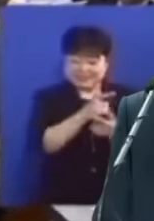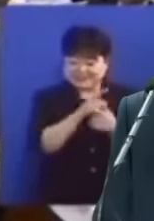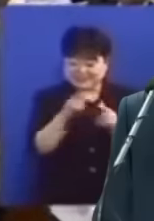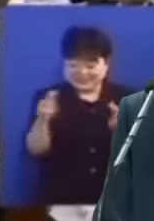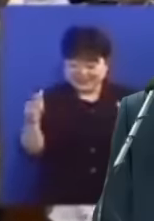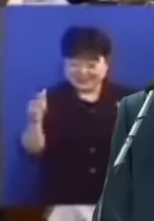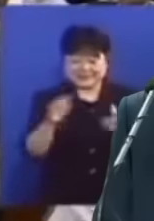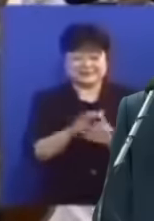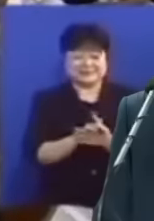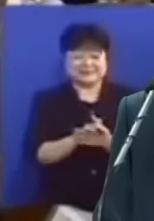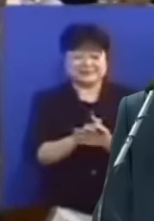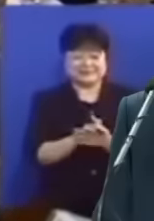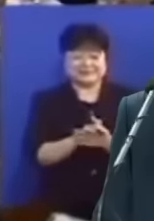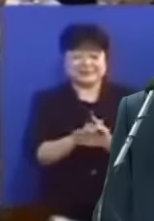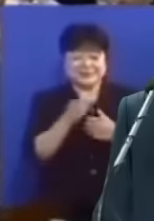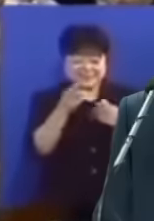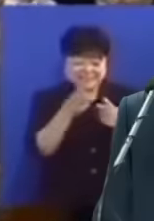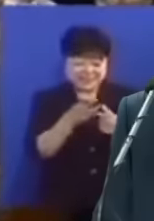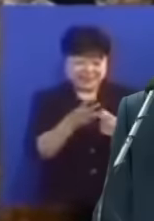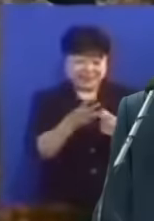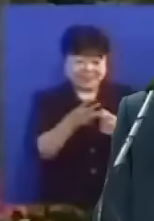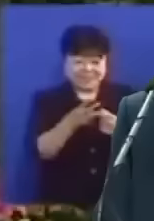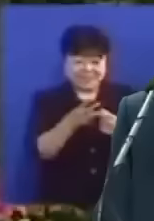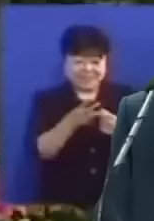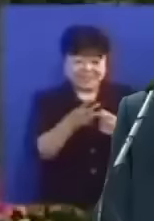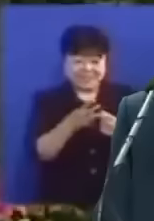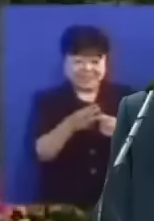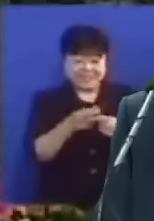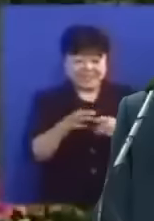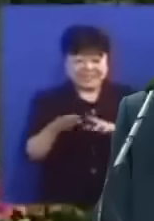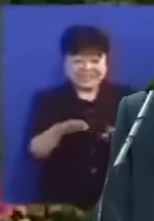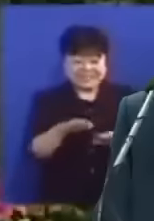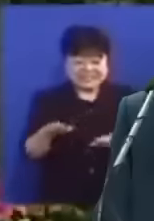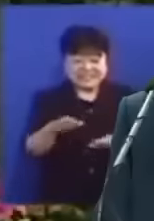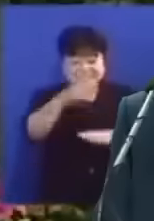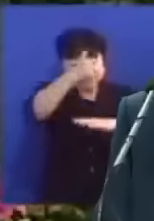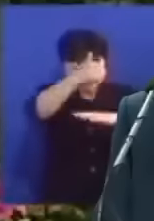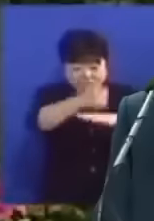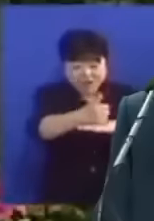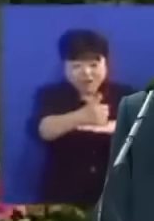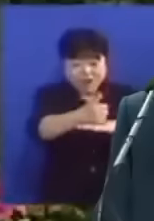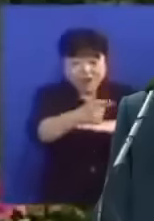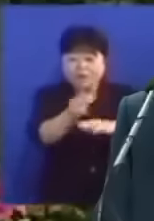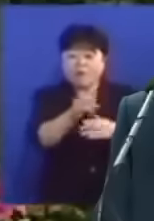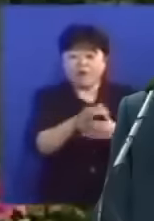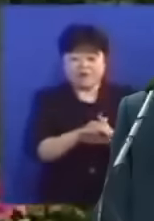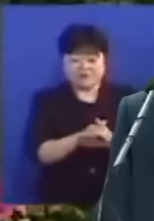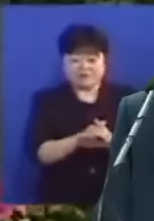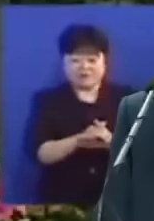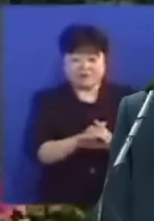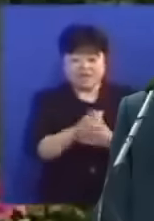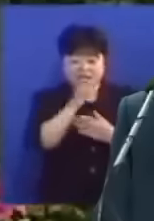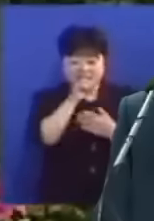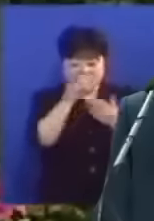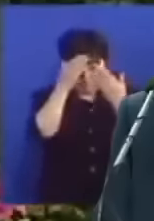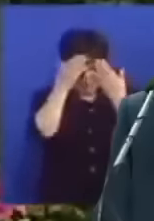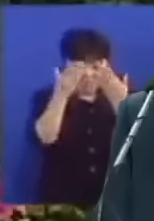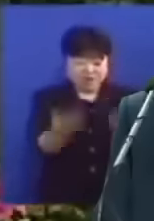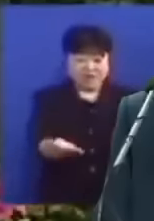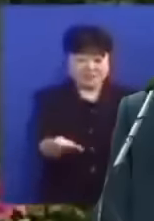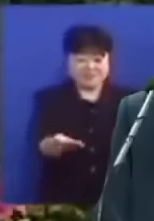것입니다. 셋째로 지진이 일어난 결과에 어떠한 일이 났었습니까? 감옥 문이 열린